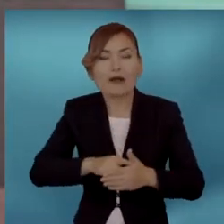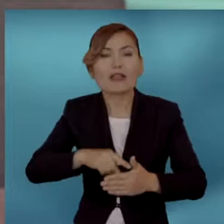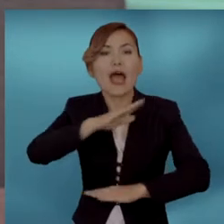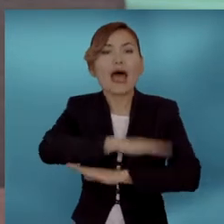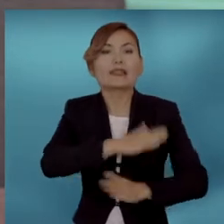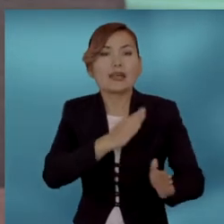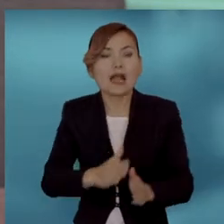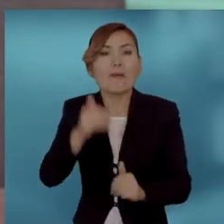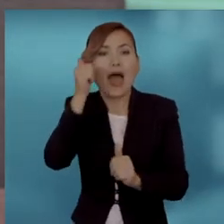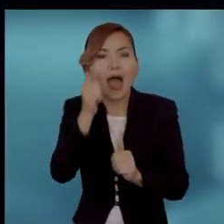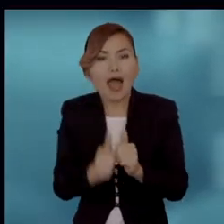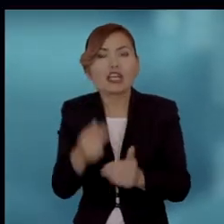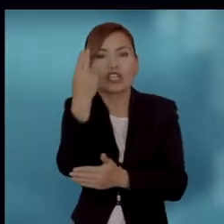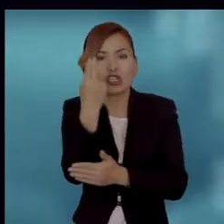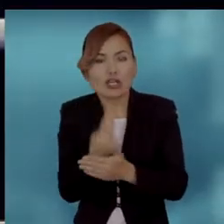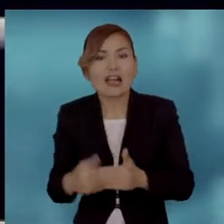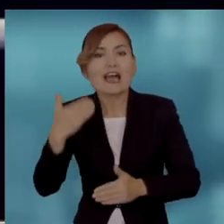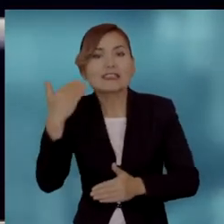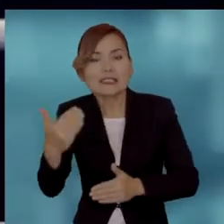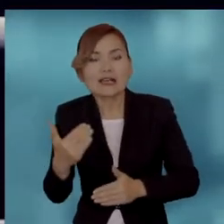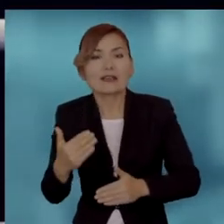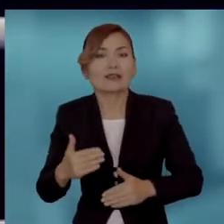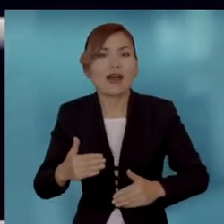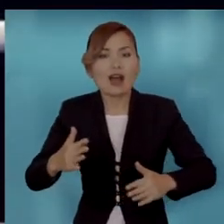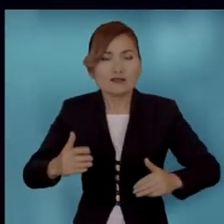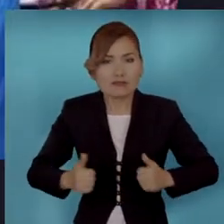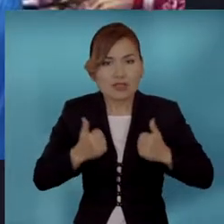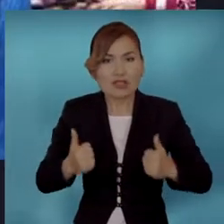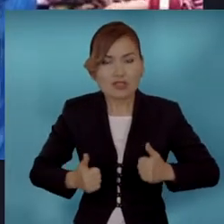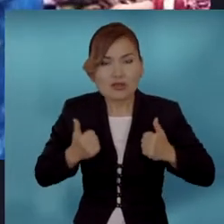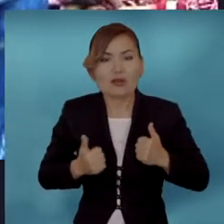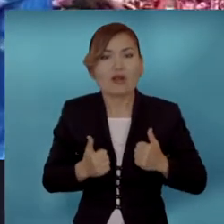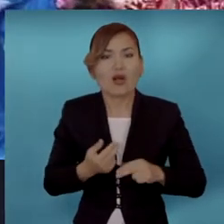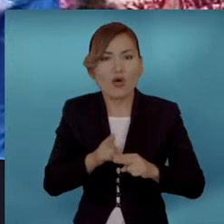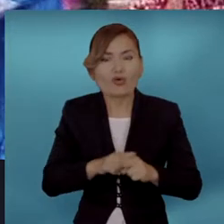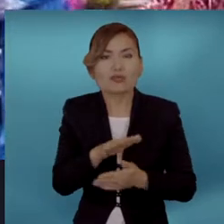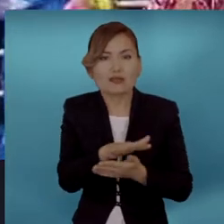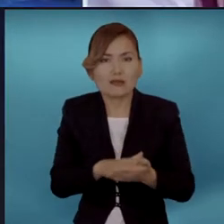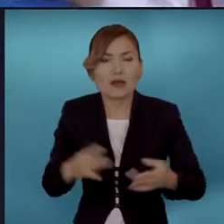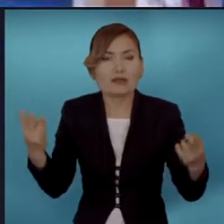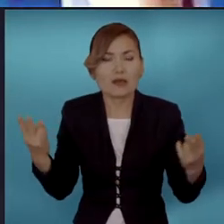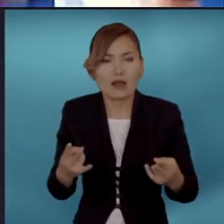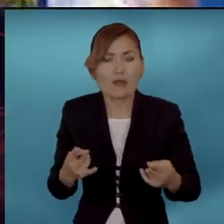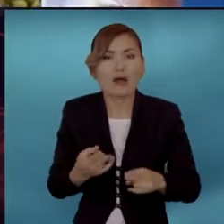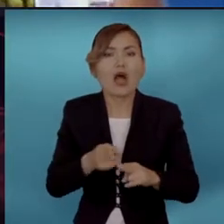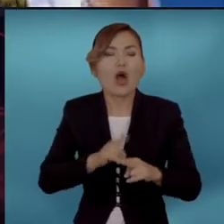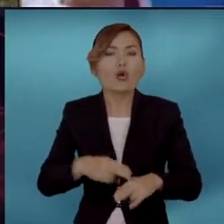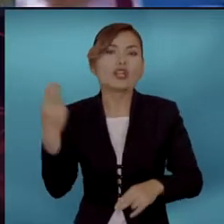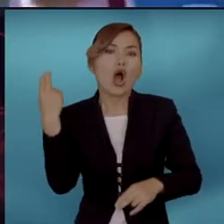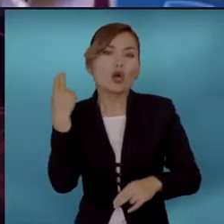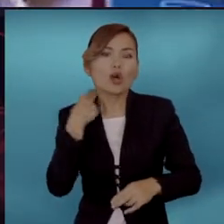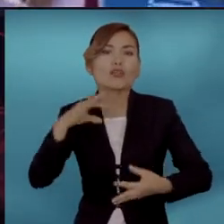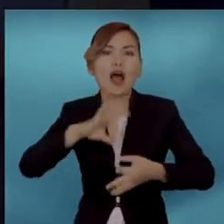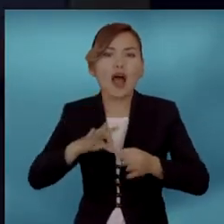жетілуге ынталандырады. Лондон олимпиадасы кезіндегі есіңізде ерекше сақталған оқиға бар ма деген сұраққа Серік